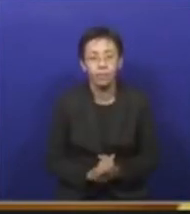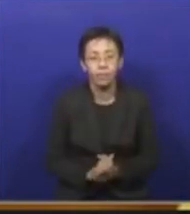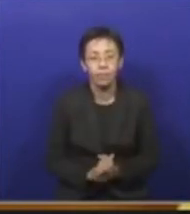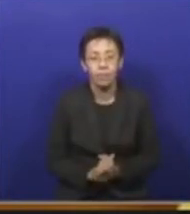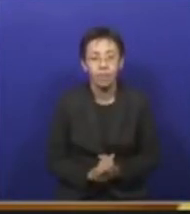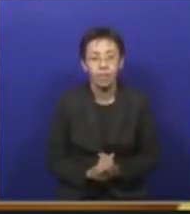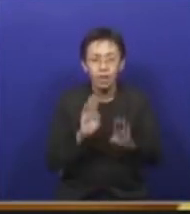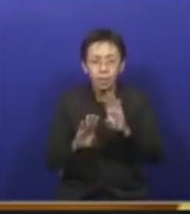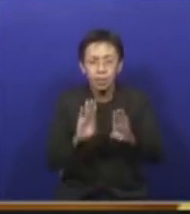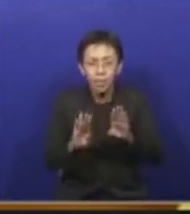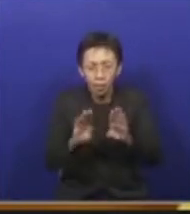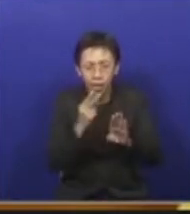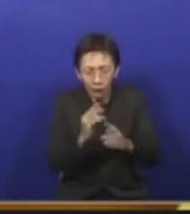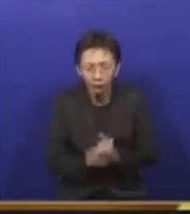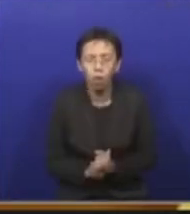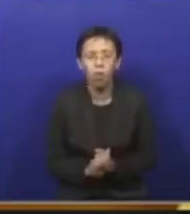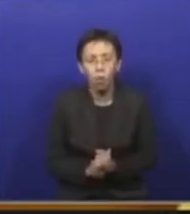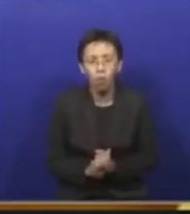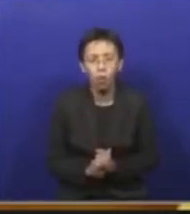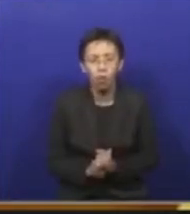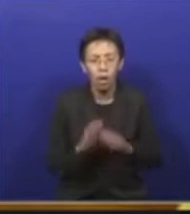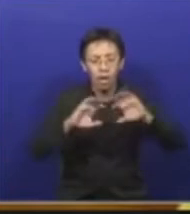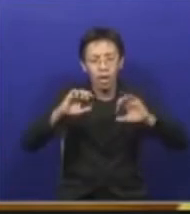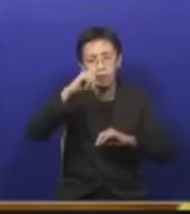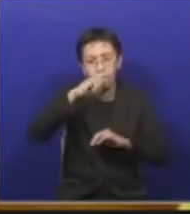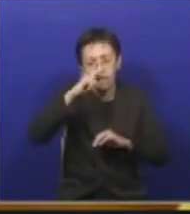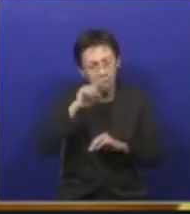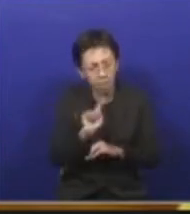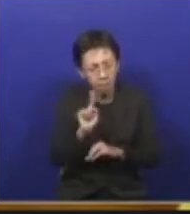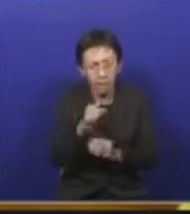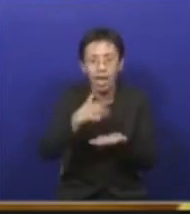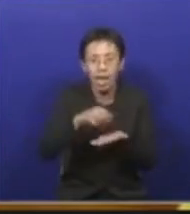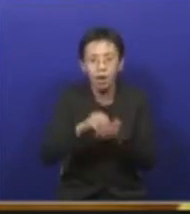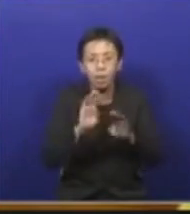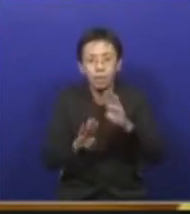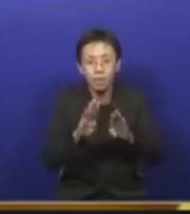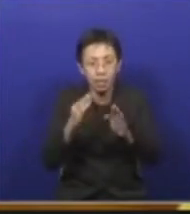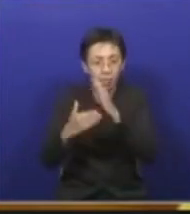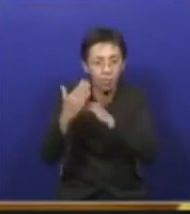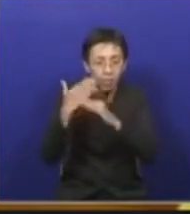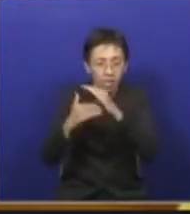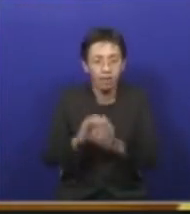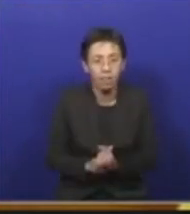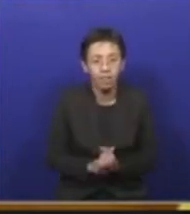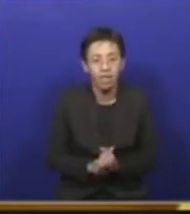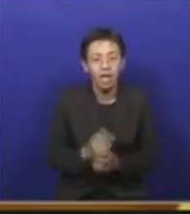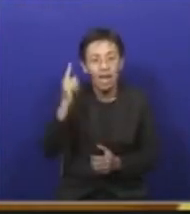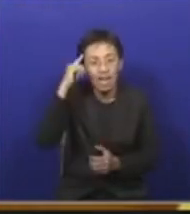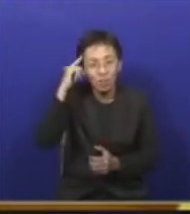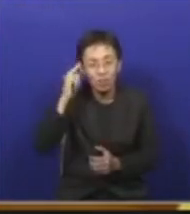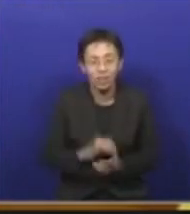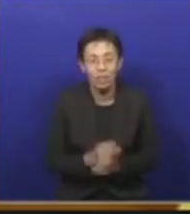เพื่อเปรียบเทียบให้เห็นกับสิ่งที่เกิดขึ้นในรัฐไทยเสมอมานั่นก็คือเรื่องของหุ่นไล่กาของน้องกล้าวนั่นเ